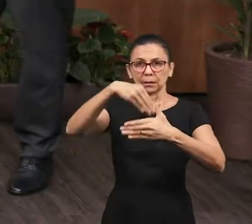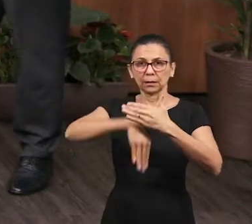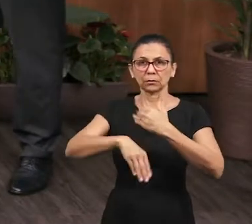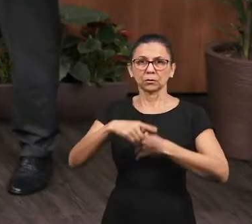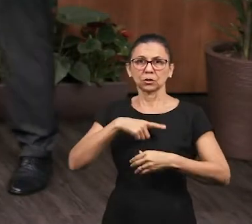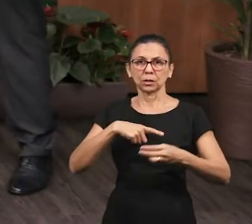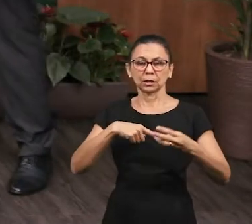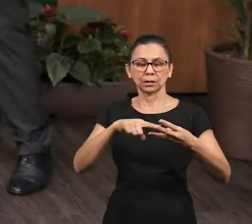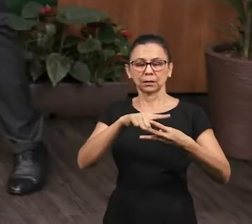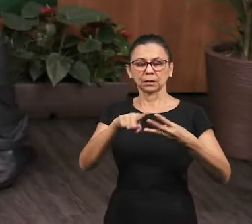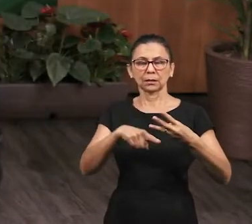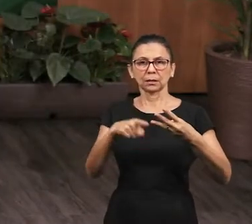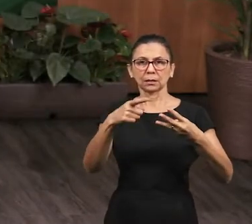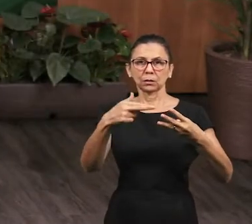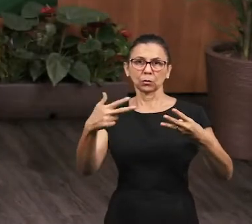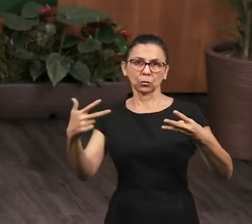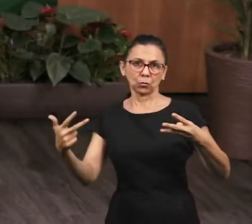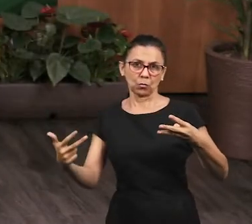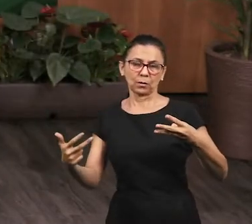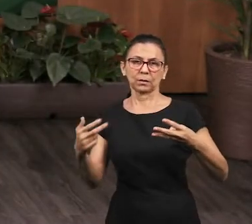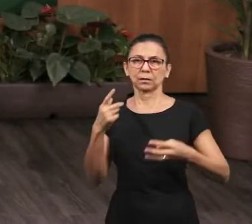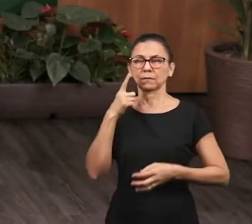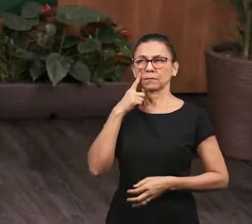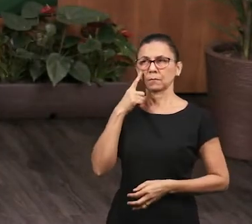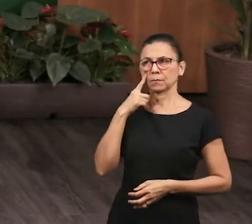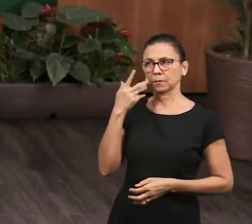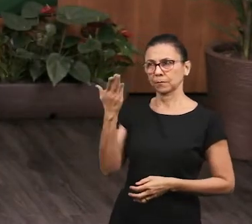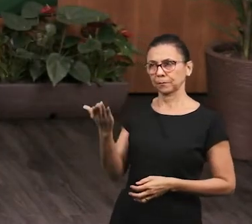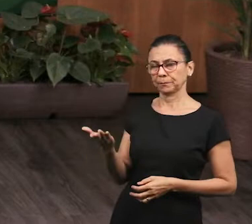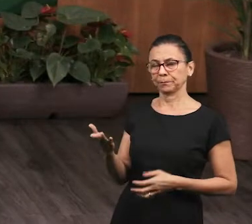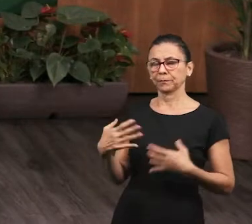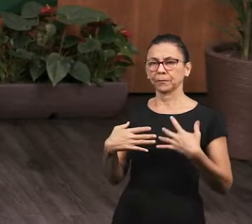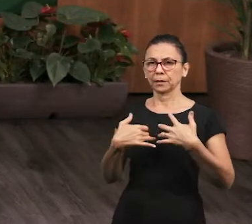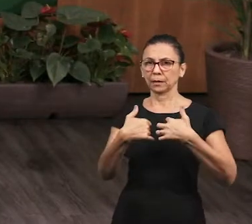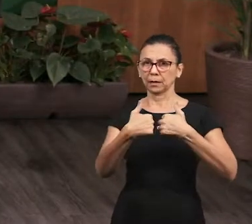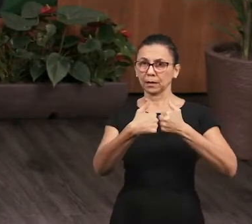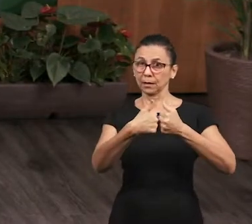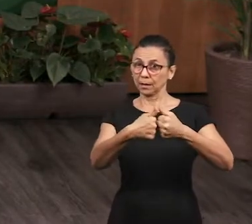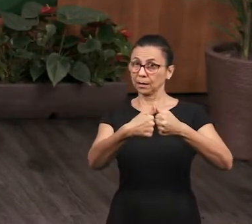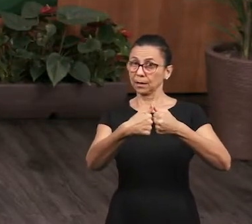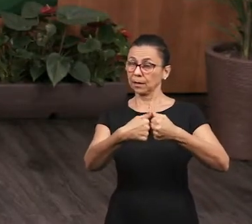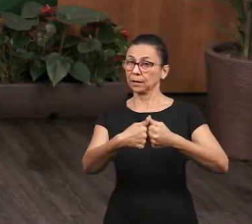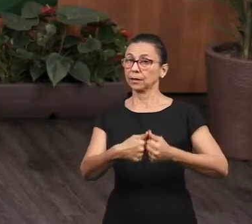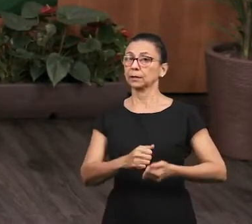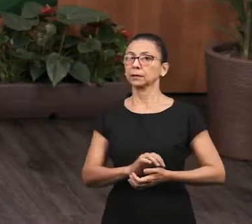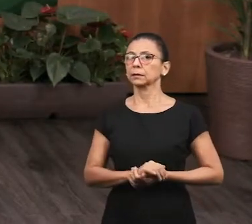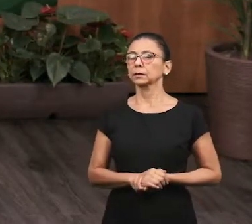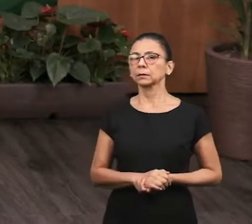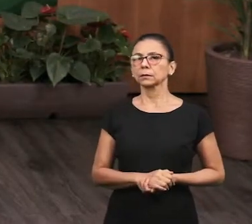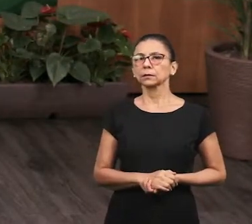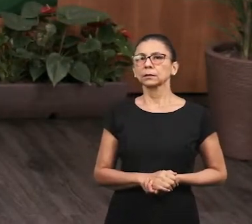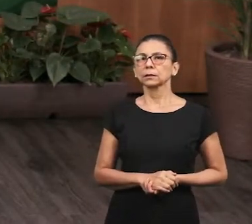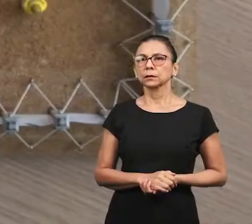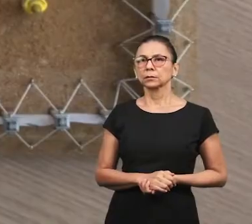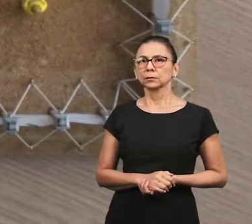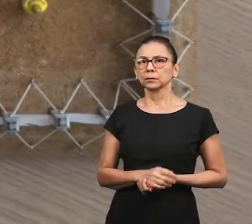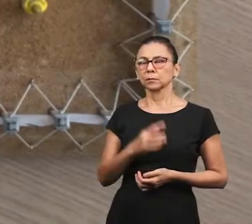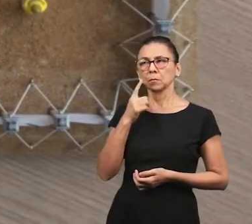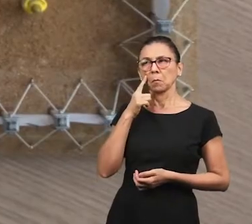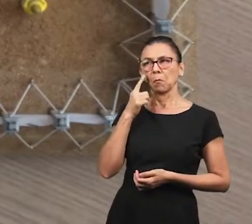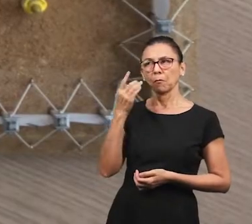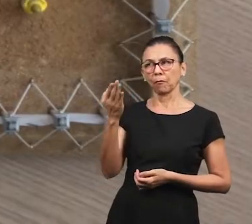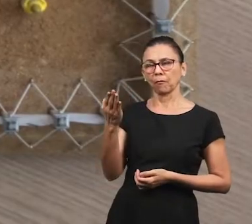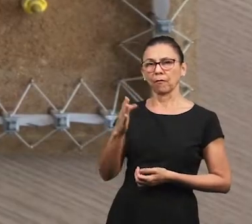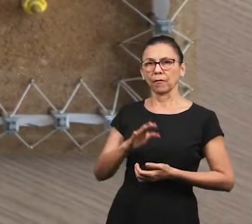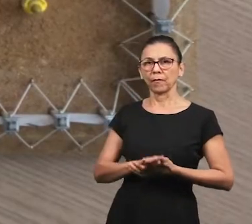содержала 3 элемента. Вот посмотрите, вот здесь вот приблизительное иллюстрация Ковчега Завета, и